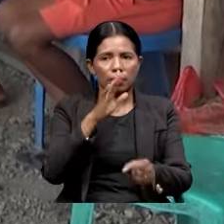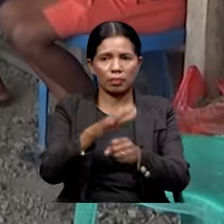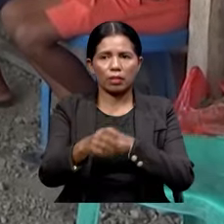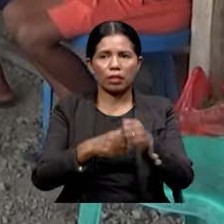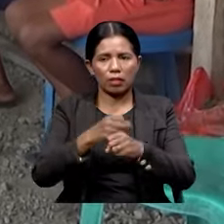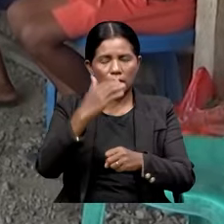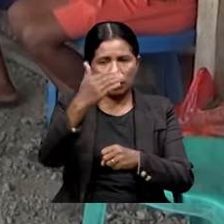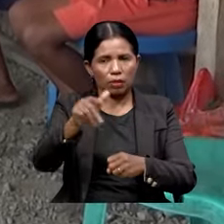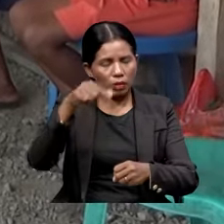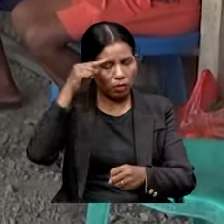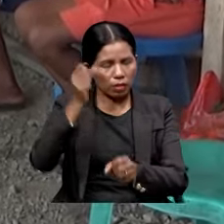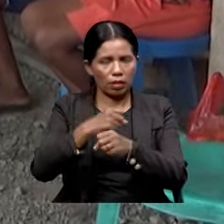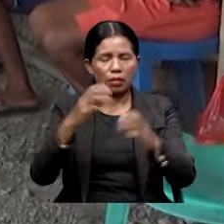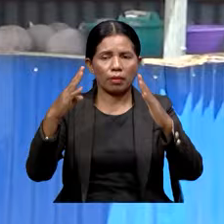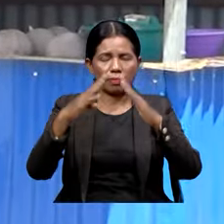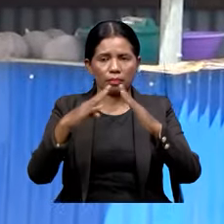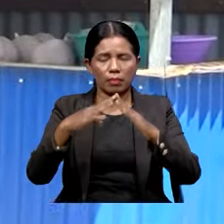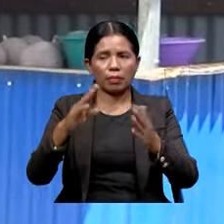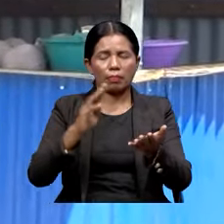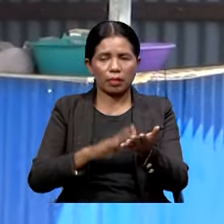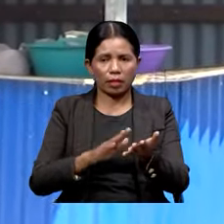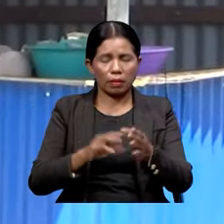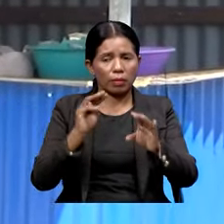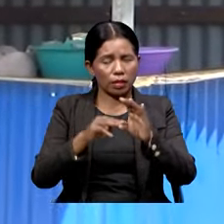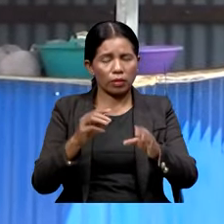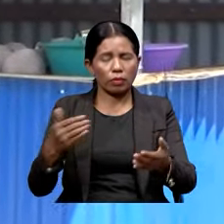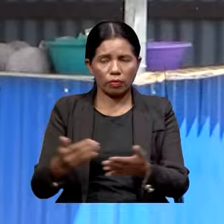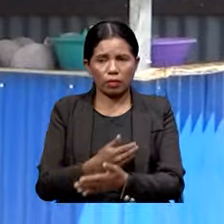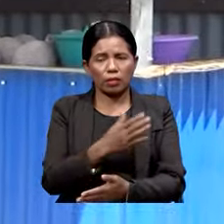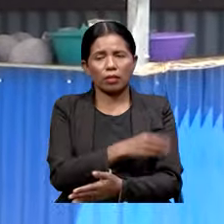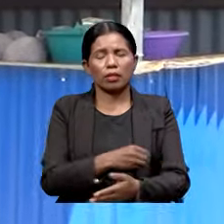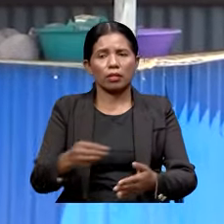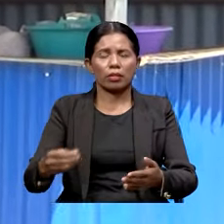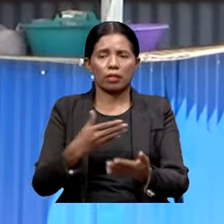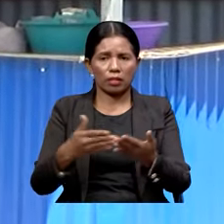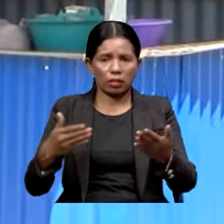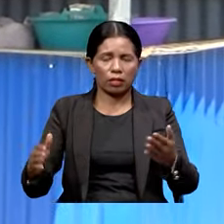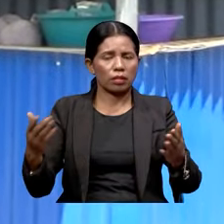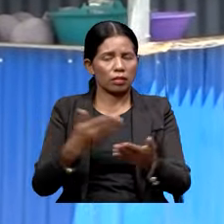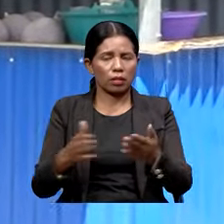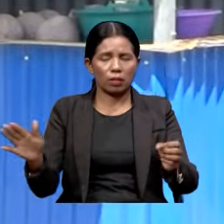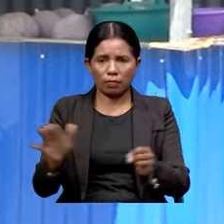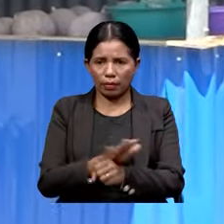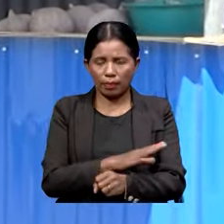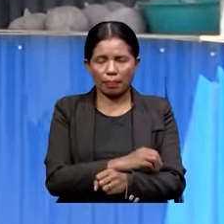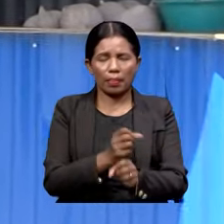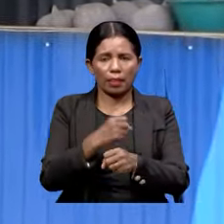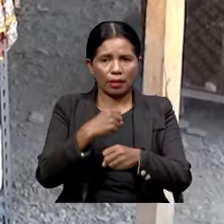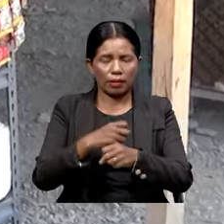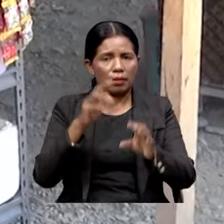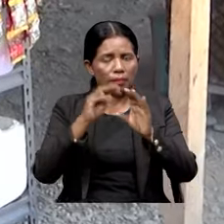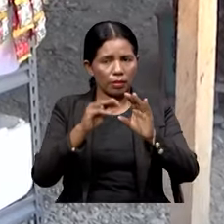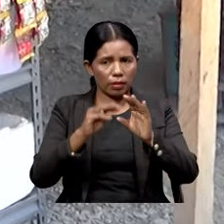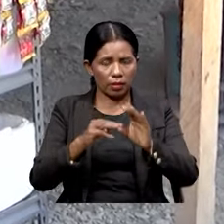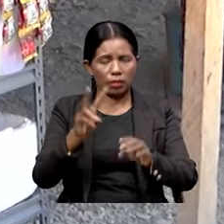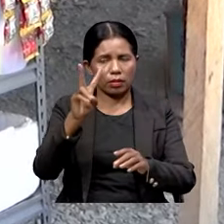oin governo se construi mercado fong ia man lewana no hadia mercado Taibesi, o facilidade completo. Além de se construímos mercado